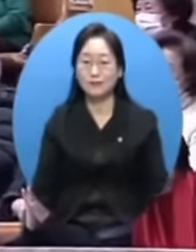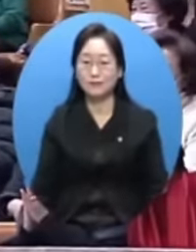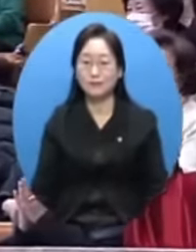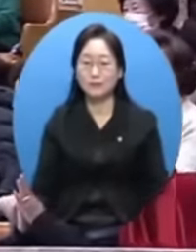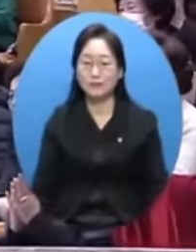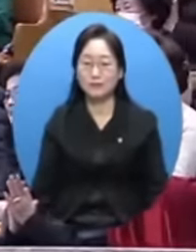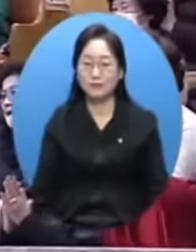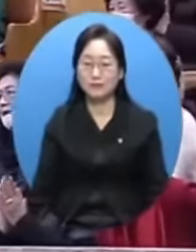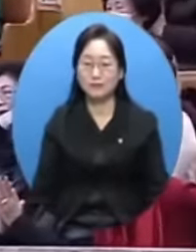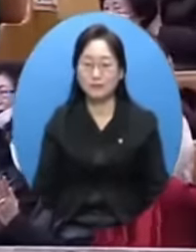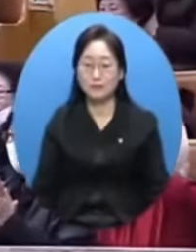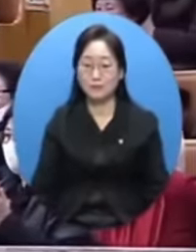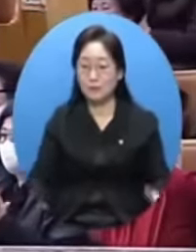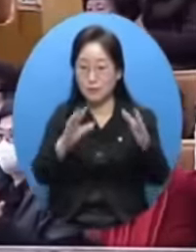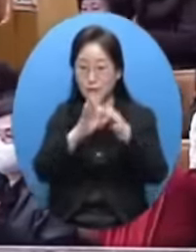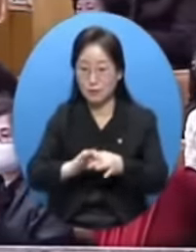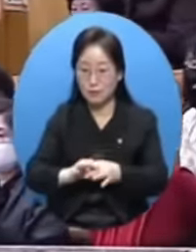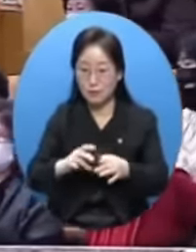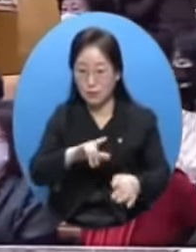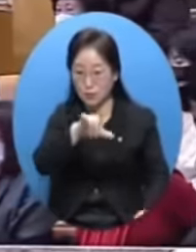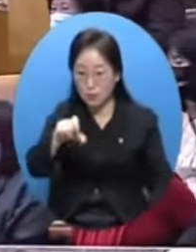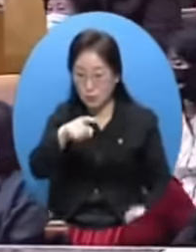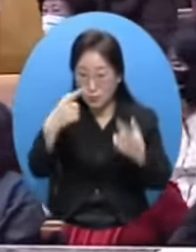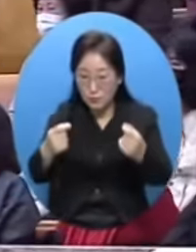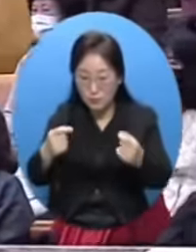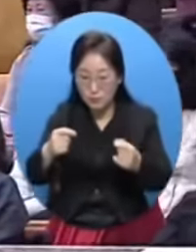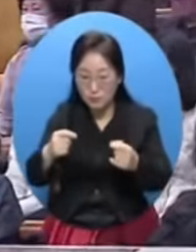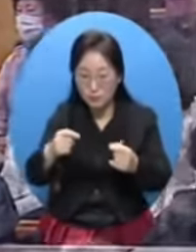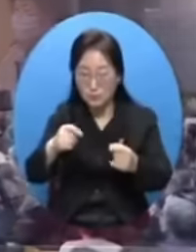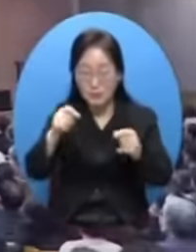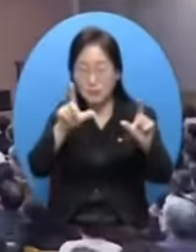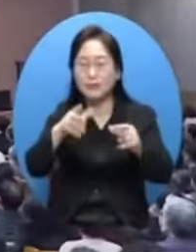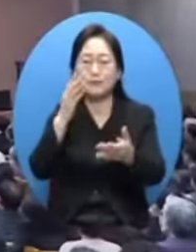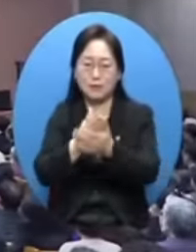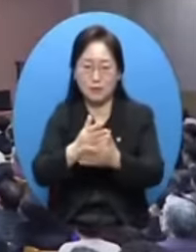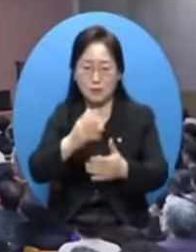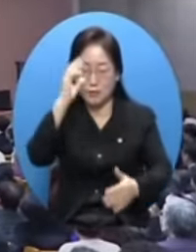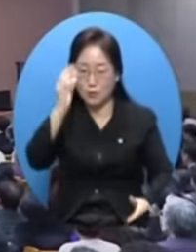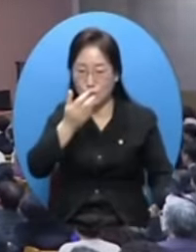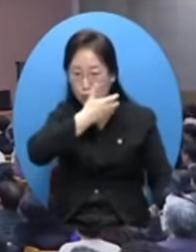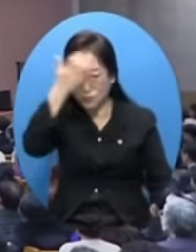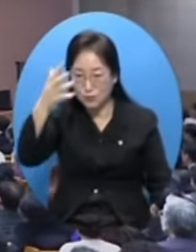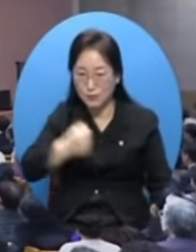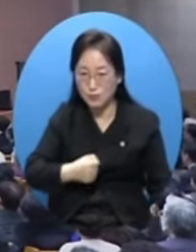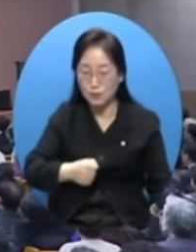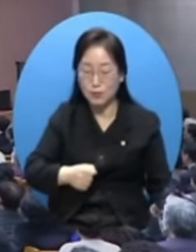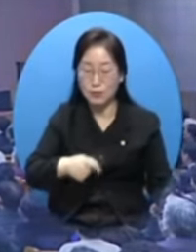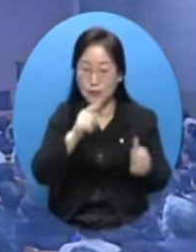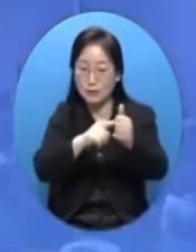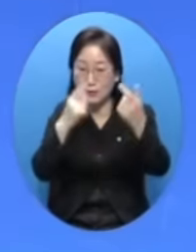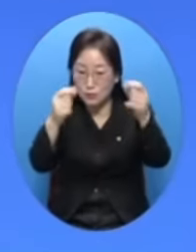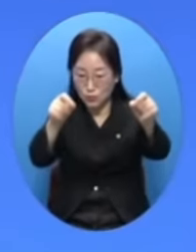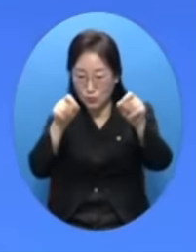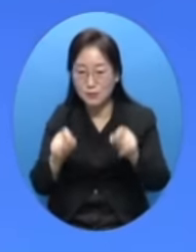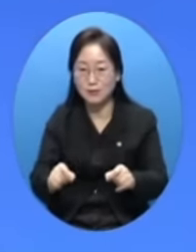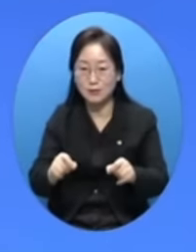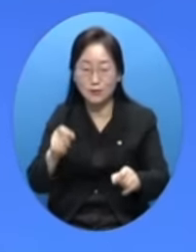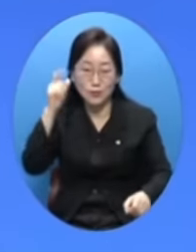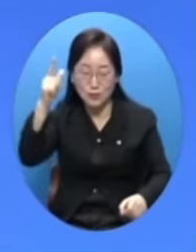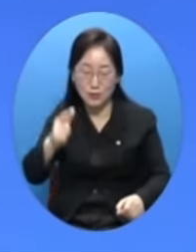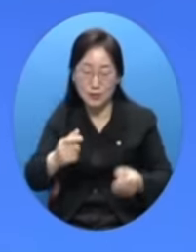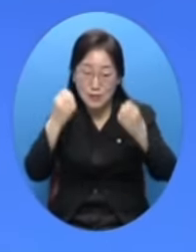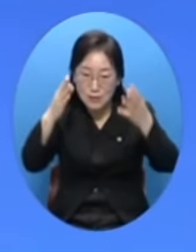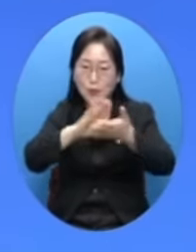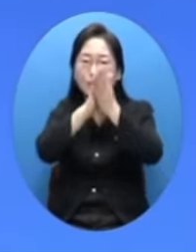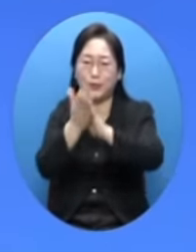할렐루야 더 이상 벌어진 인생으로 살지 마시고 거룩한 꿈을 꾸고이 강 박사처럼 위대한 세타로